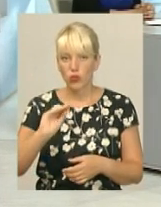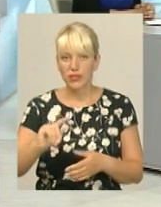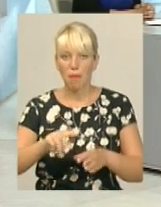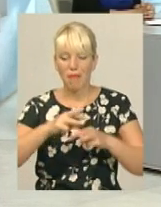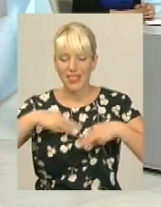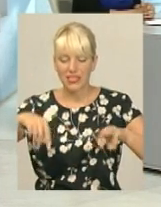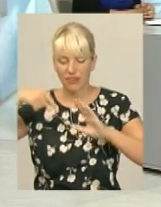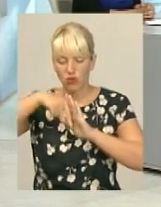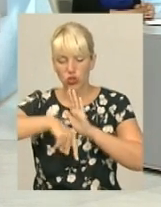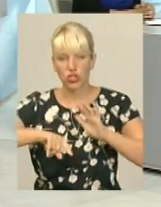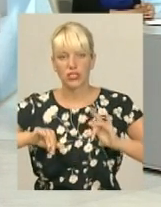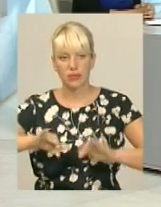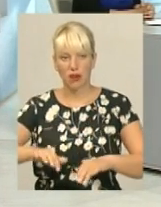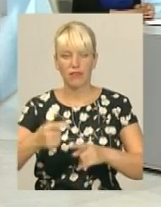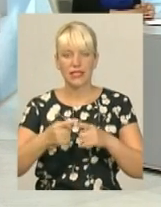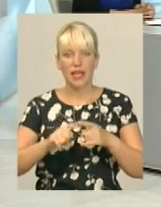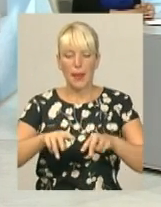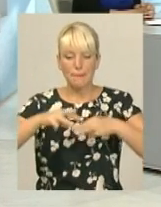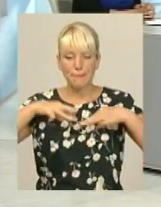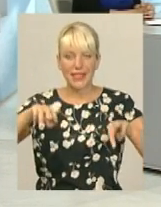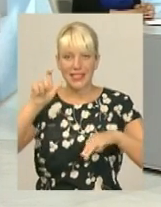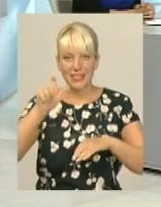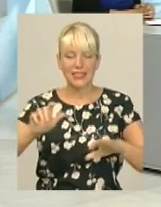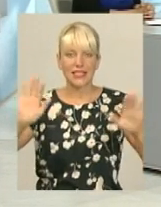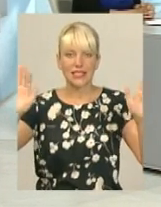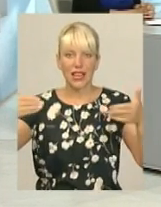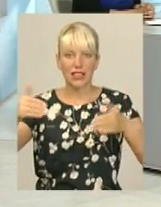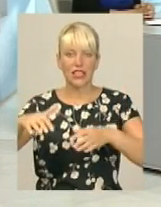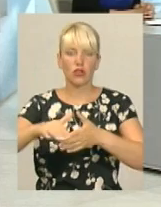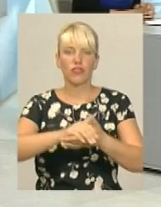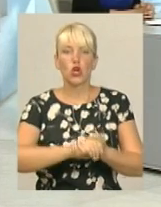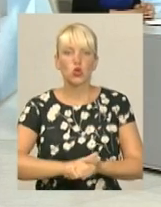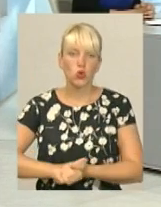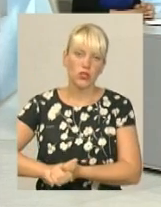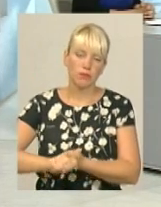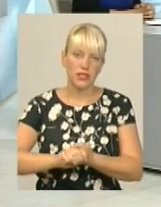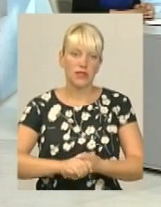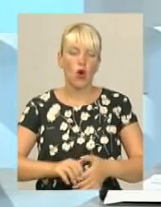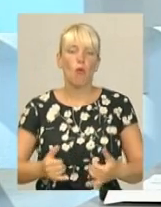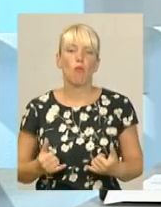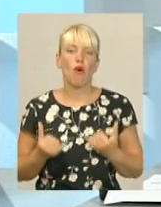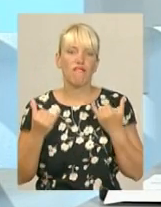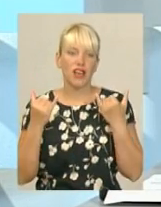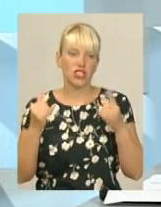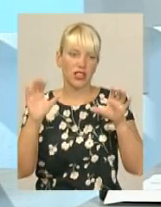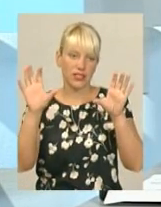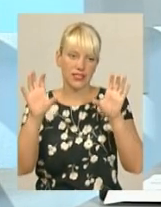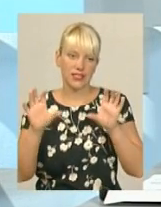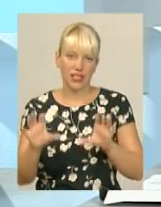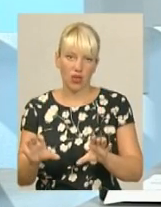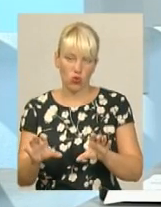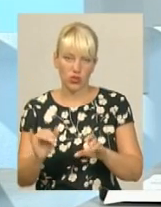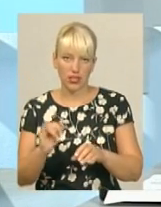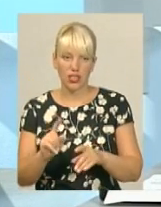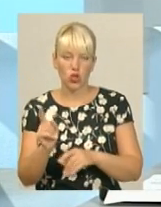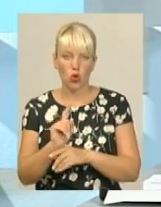просто міністр, він закликав суспільство поважати просто норму права і норму закону. І я